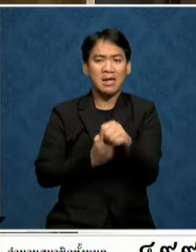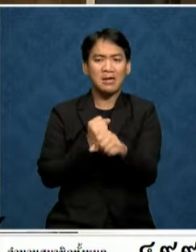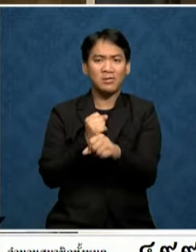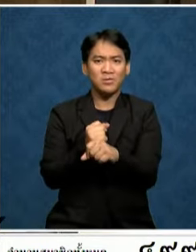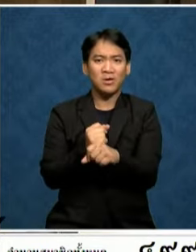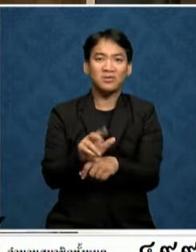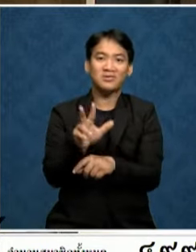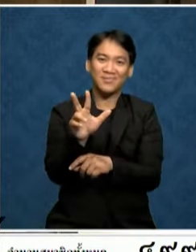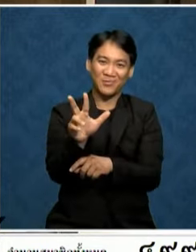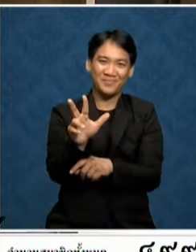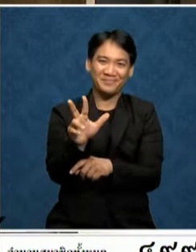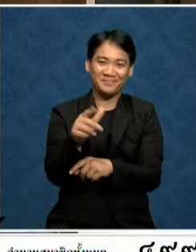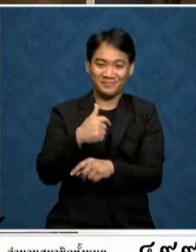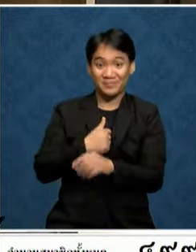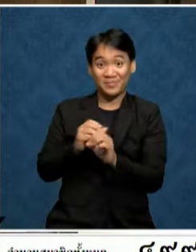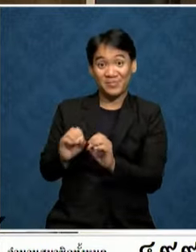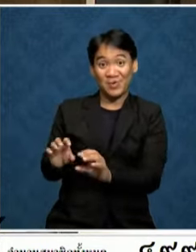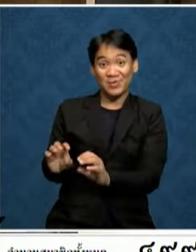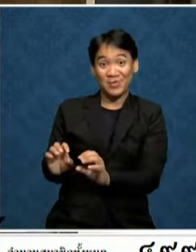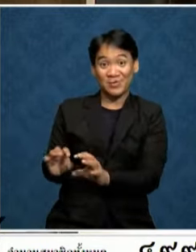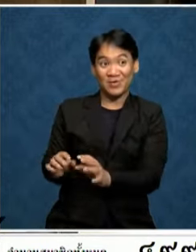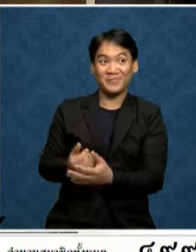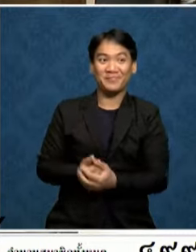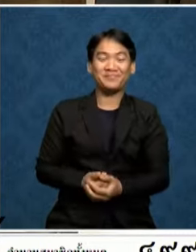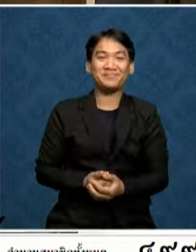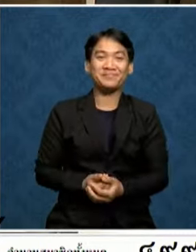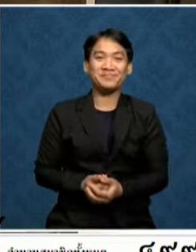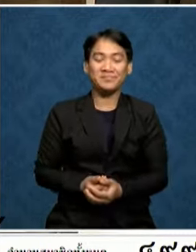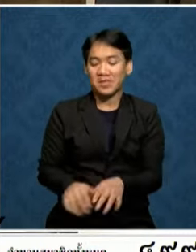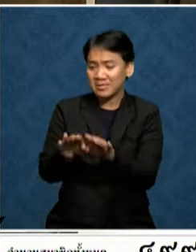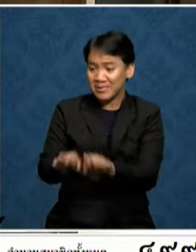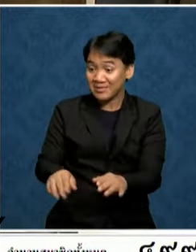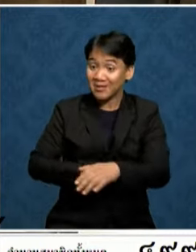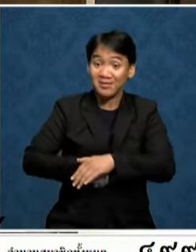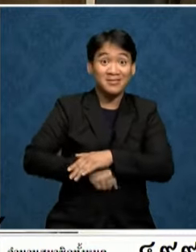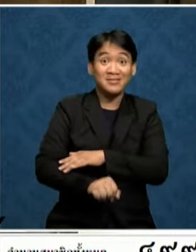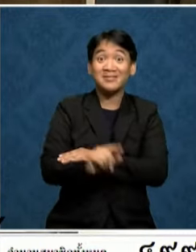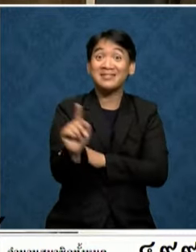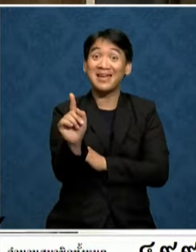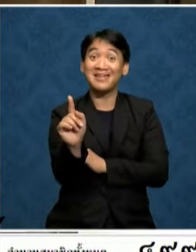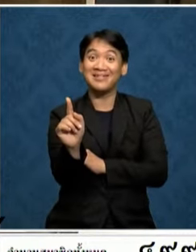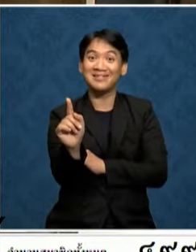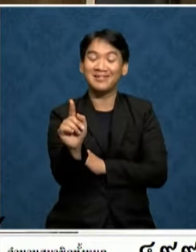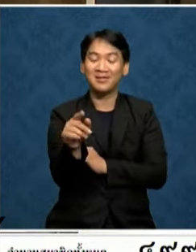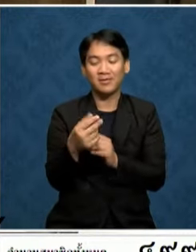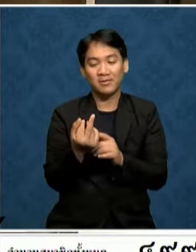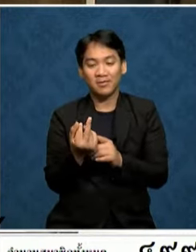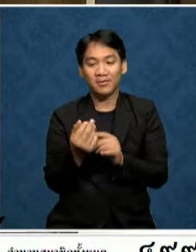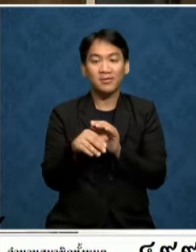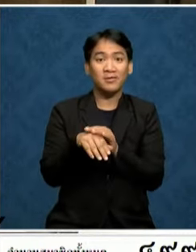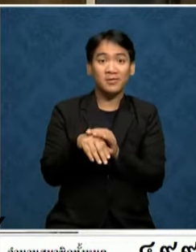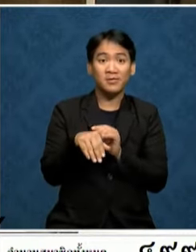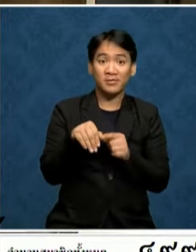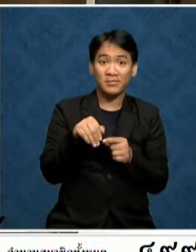ตามตำราในหนังสือบอกที่มาหมดเลยค่ะว่าเด็กเกิดมาอย่างไรนะคะอวัยวะเพศเป็นอย่างไร